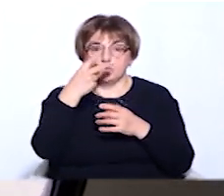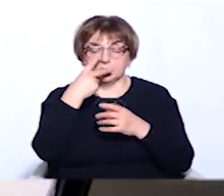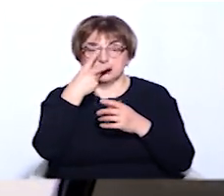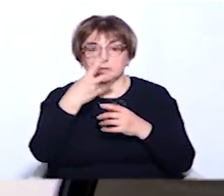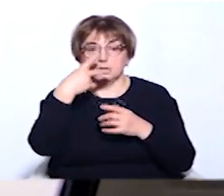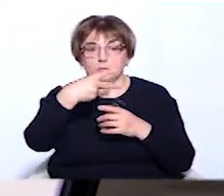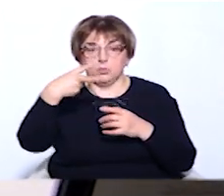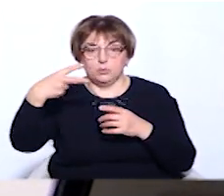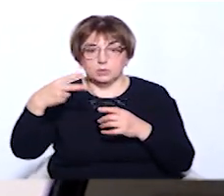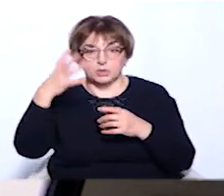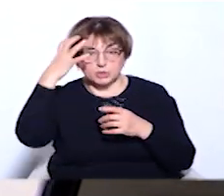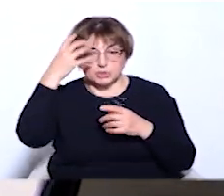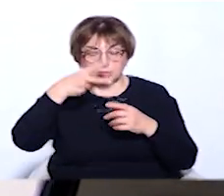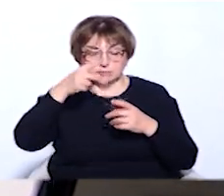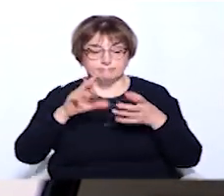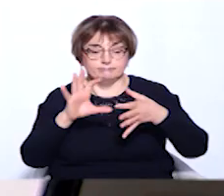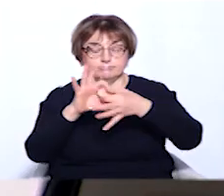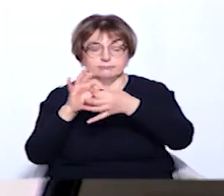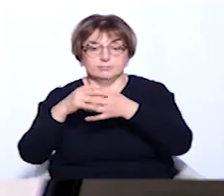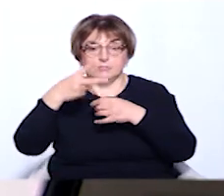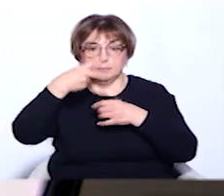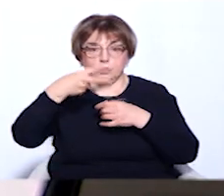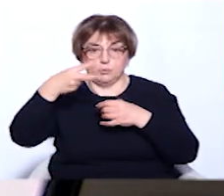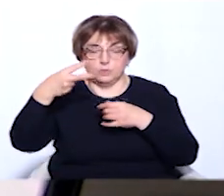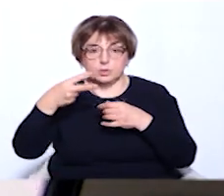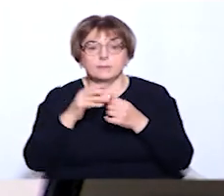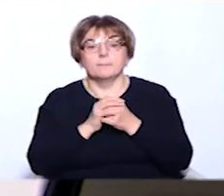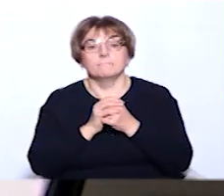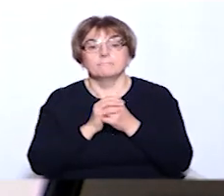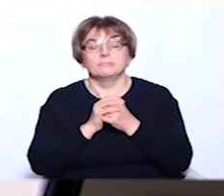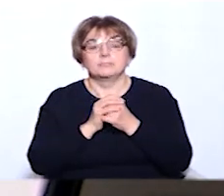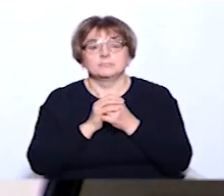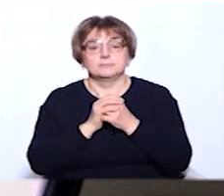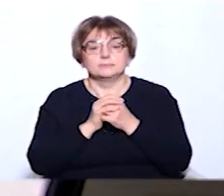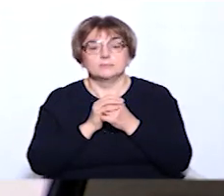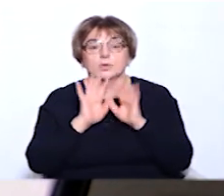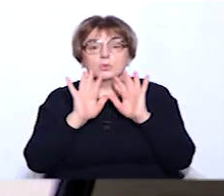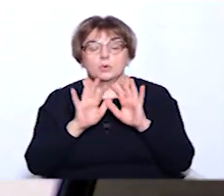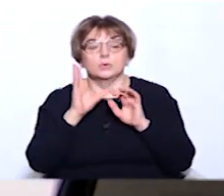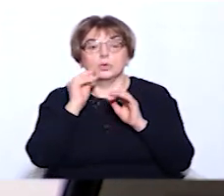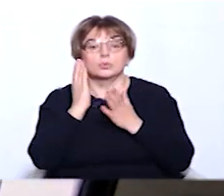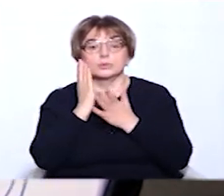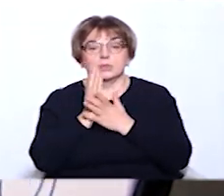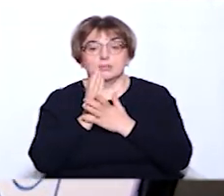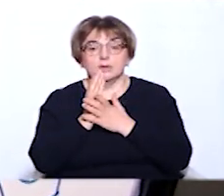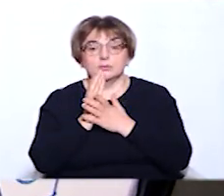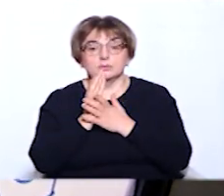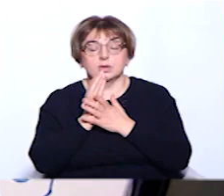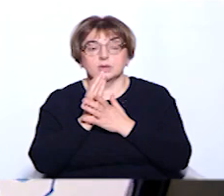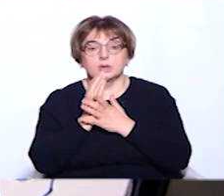კარგად ხედავთ, რომ შავ ბურთულებს შორის გვაქვს ეგრეთ წოდებული ორი ხაზი. ხოლო როდესაც გვაქვს